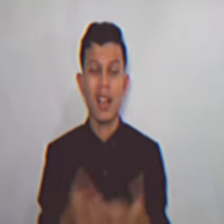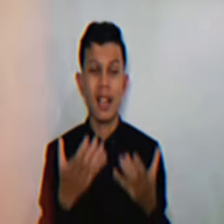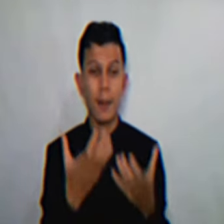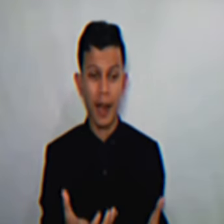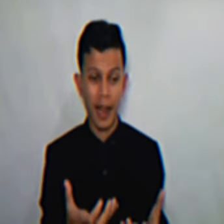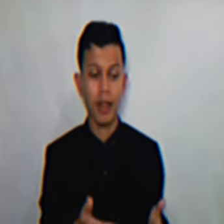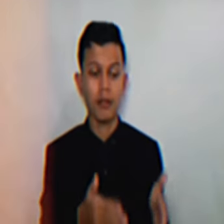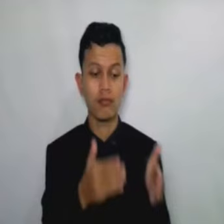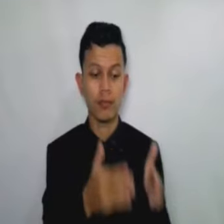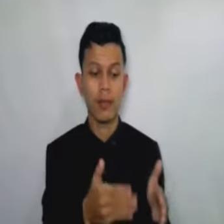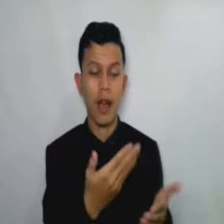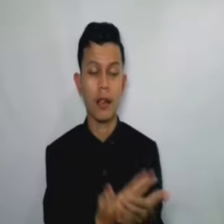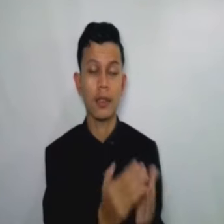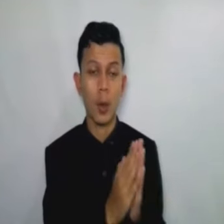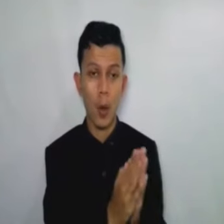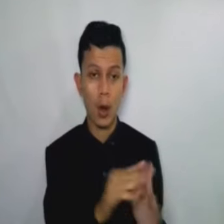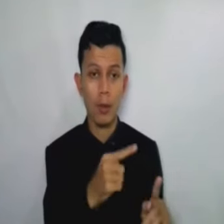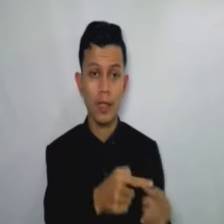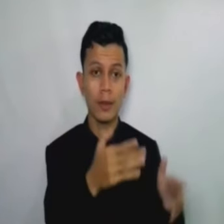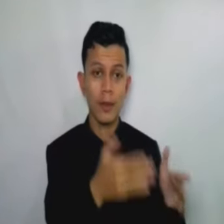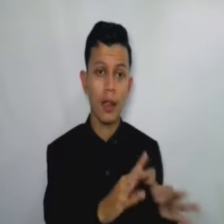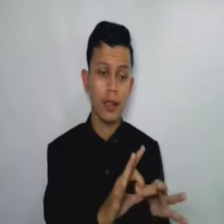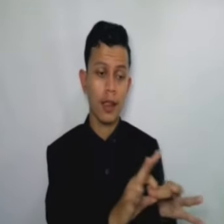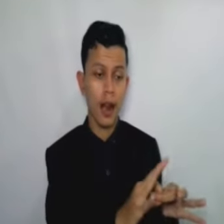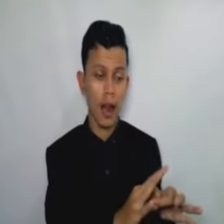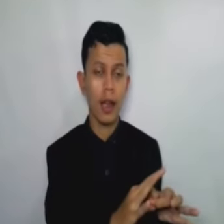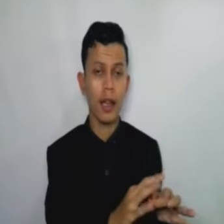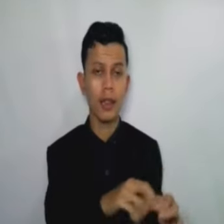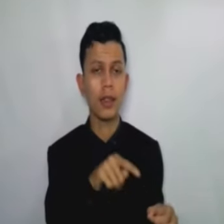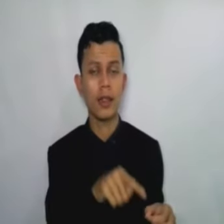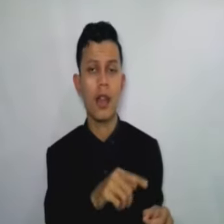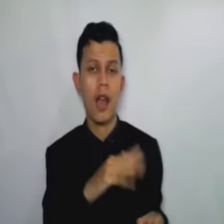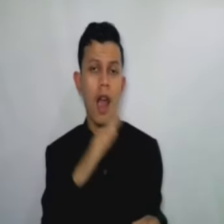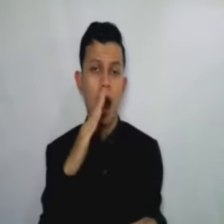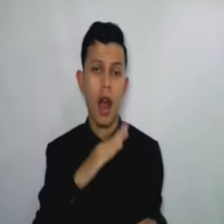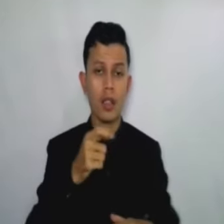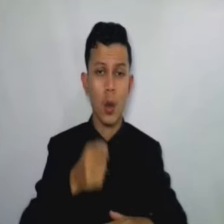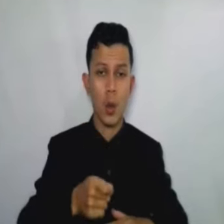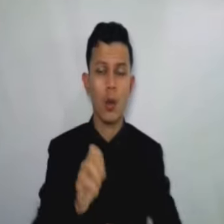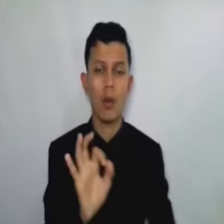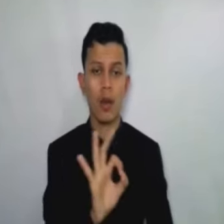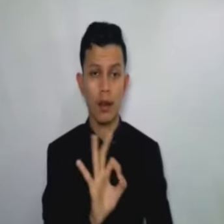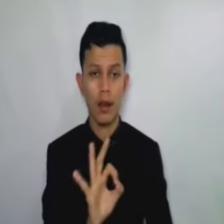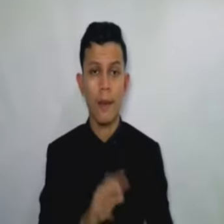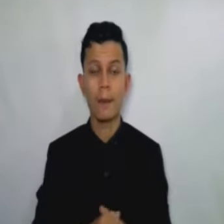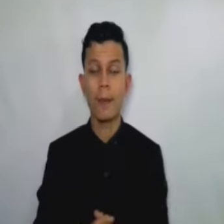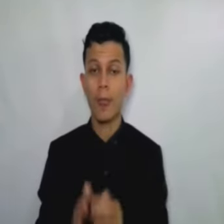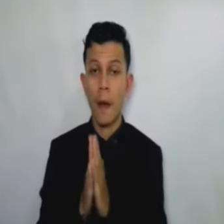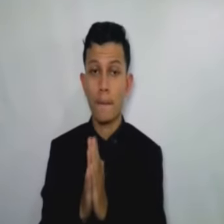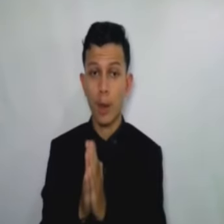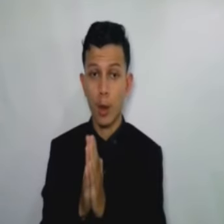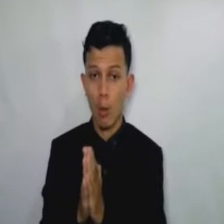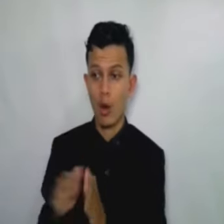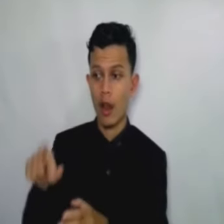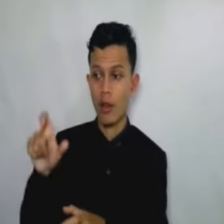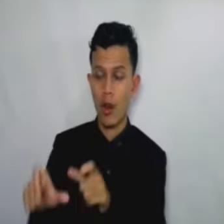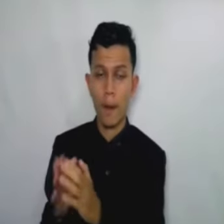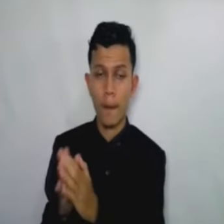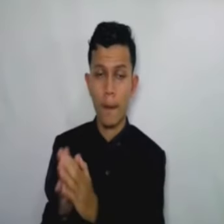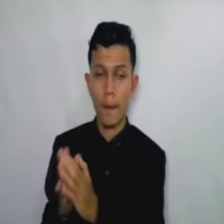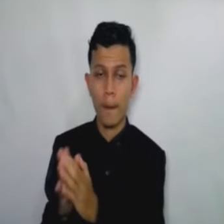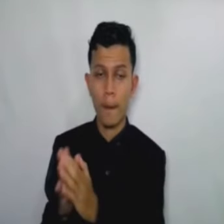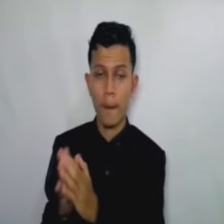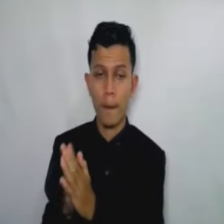terkait berkenaan dengan pokok permohonan adalah tidak beralasan menurut hukum. Permohonan pemohon tidak beralasan menurut